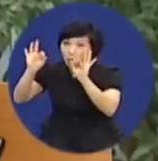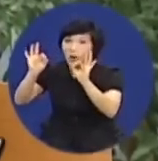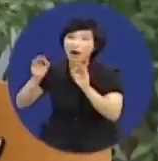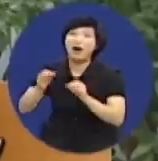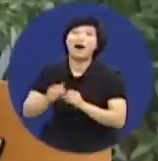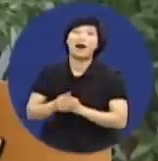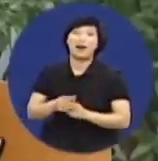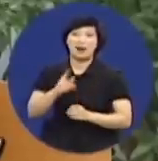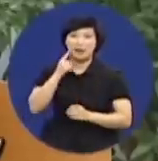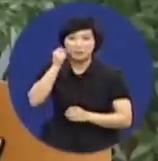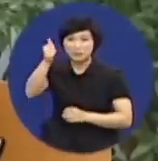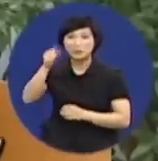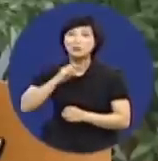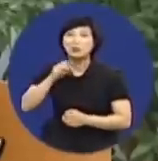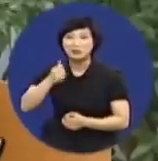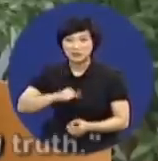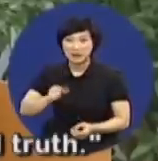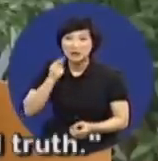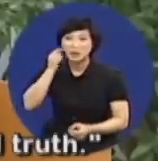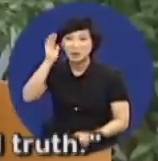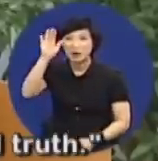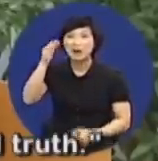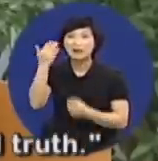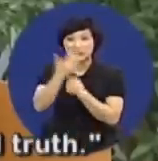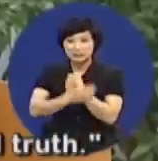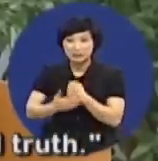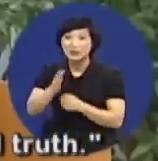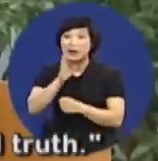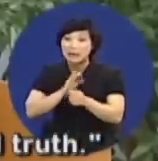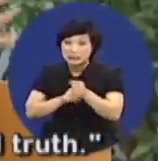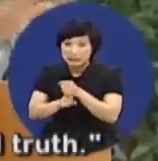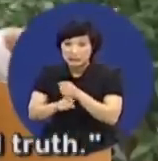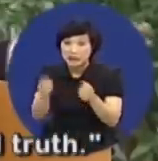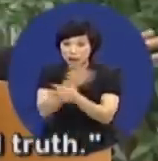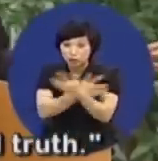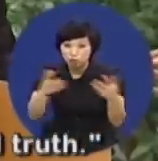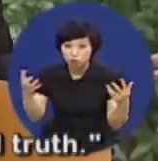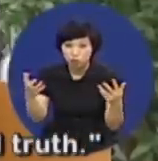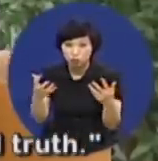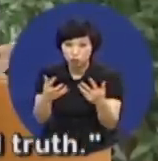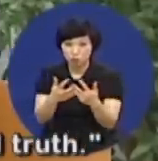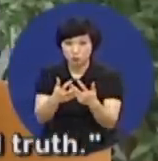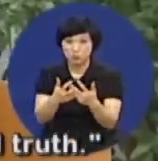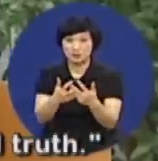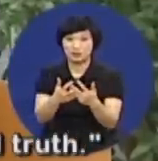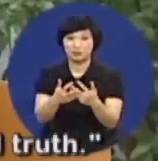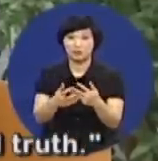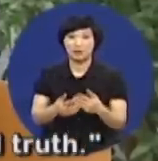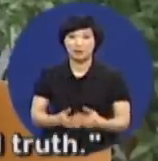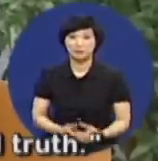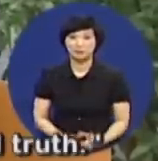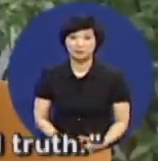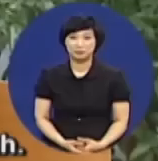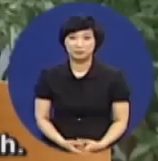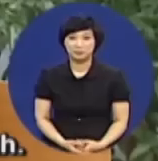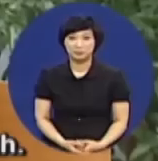栄光を見た、父の身元から来られた一人子としての栄光である、この方は恵み